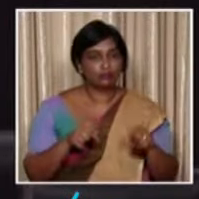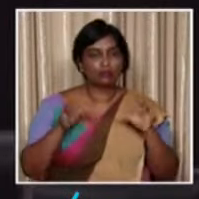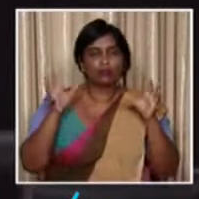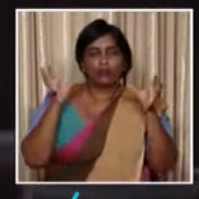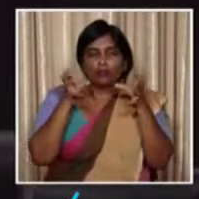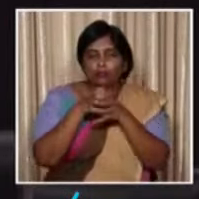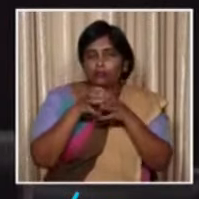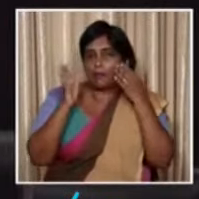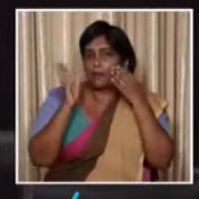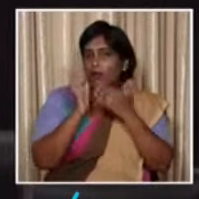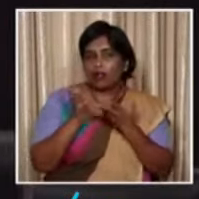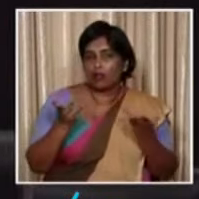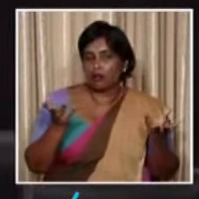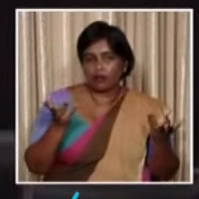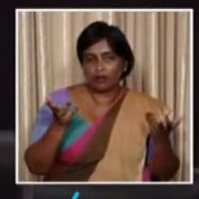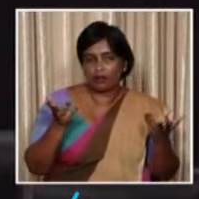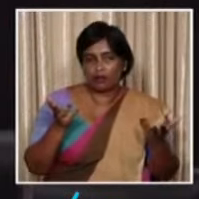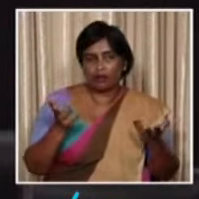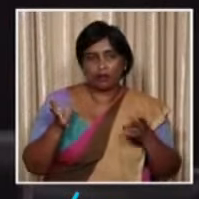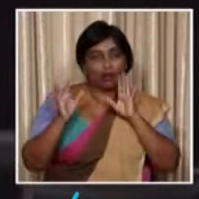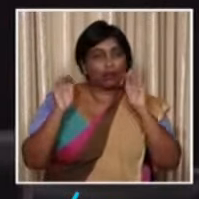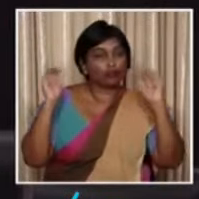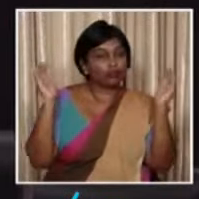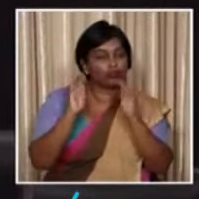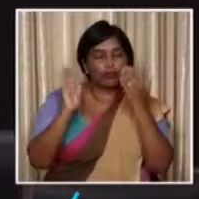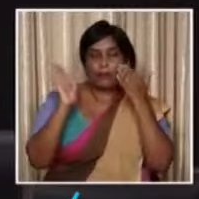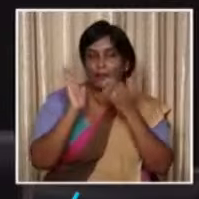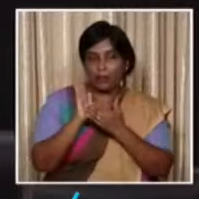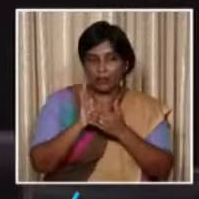කරන්නේ කොහොමද ලඝු කරන්නේ